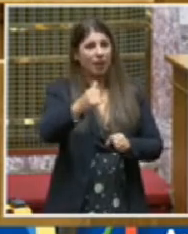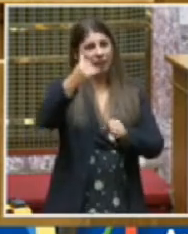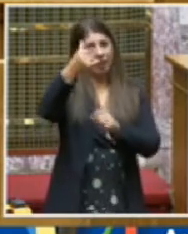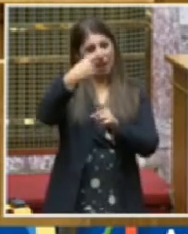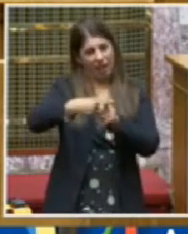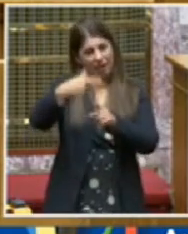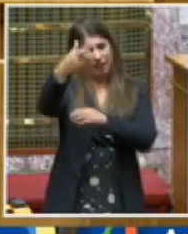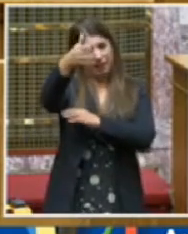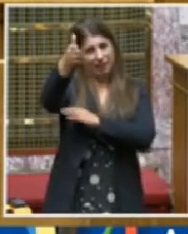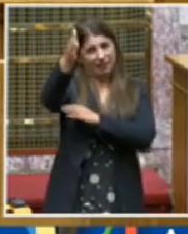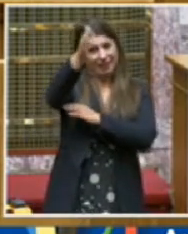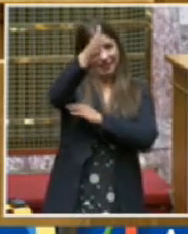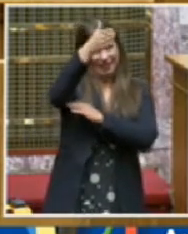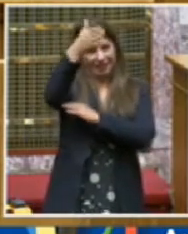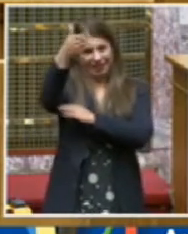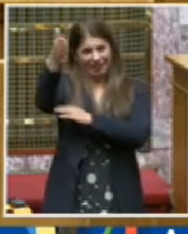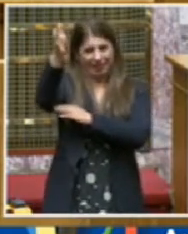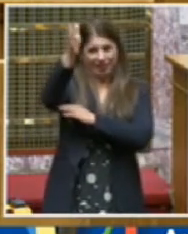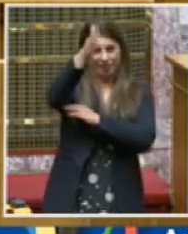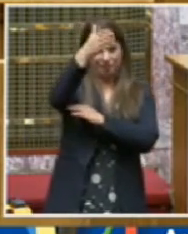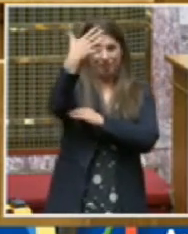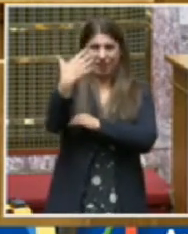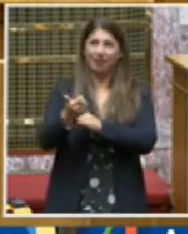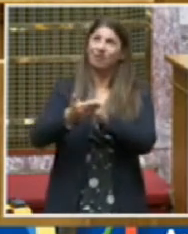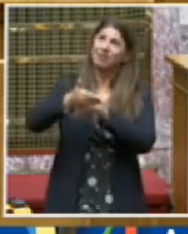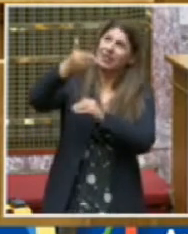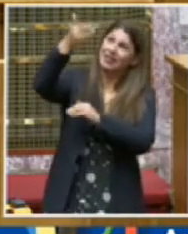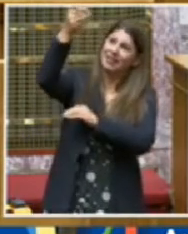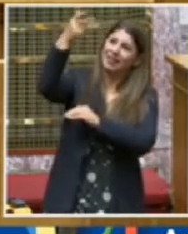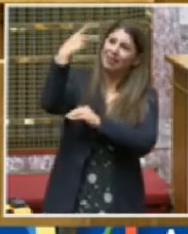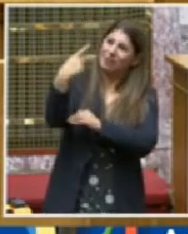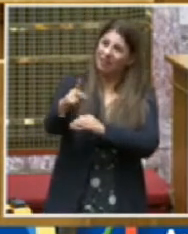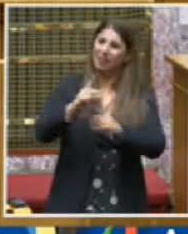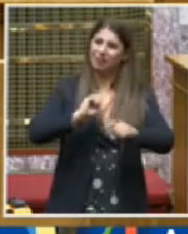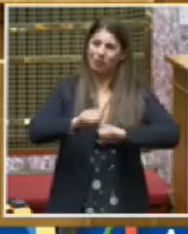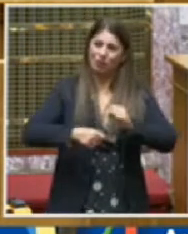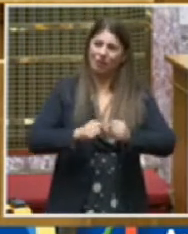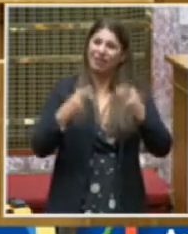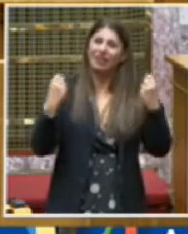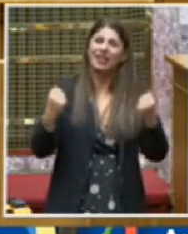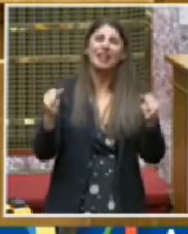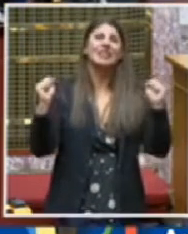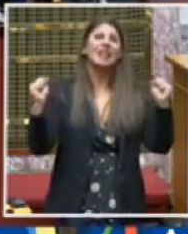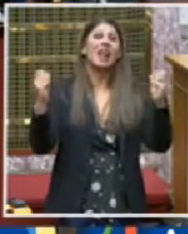σημαία περήφανη όλοι να κυματίζει ψηλά τη δική σας προσπάθεια. Να είστε καλά.